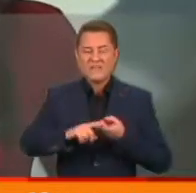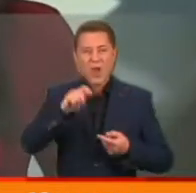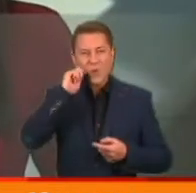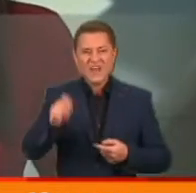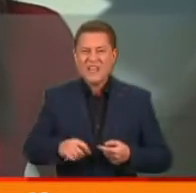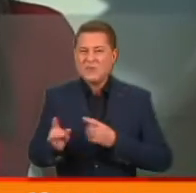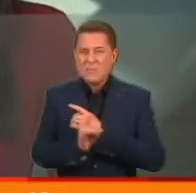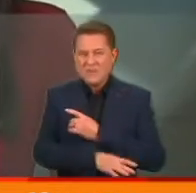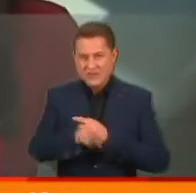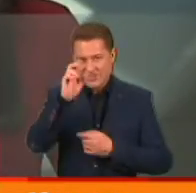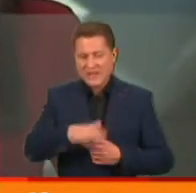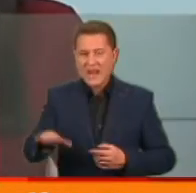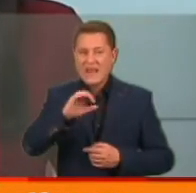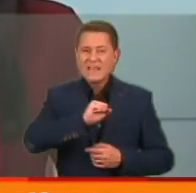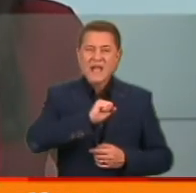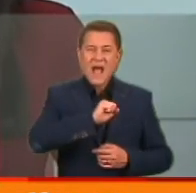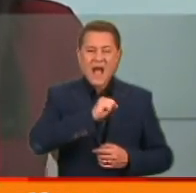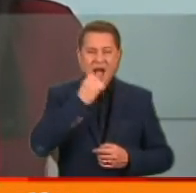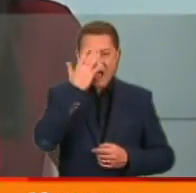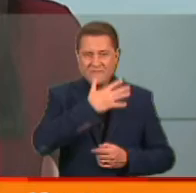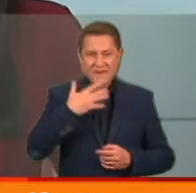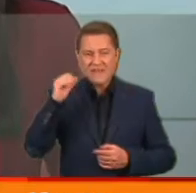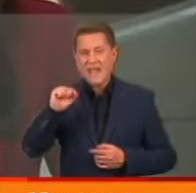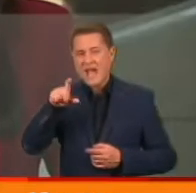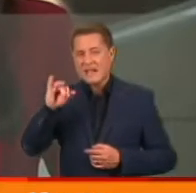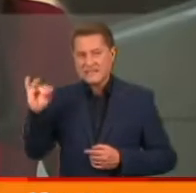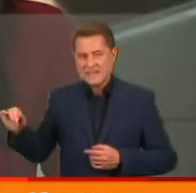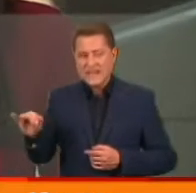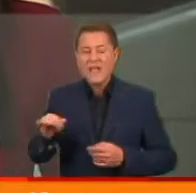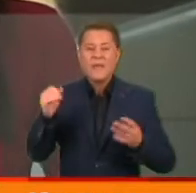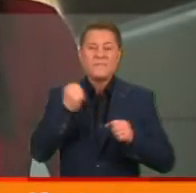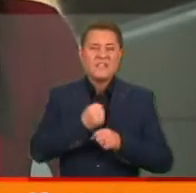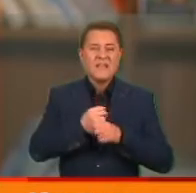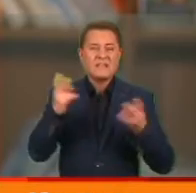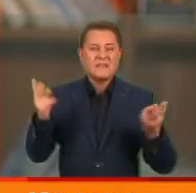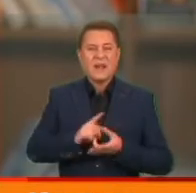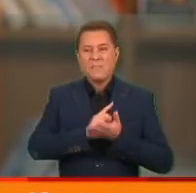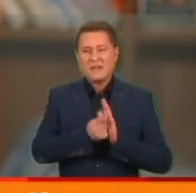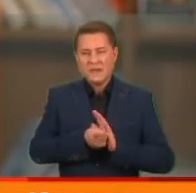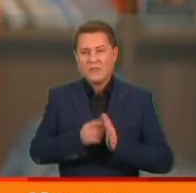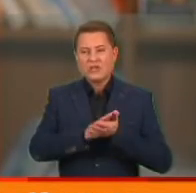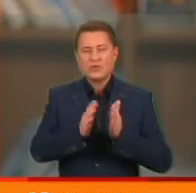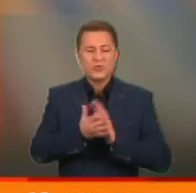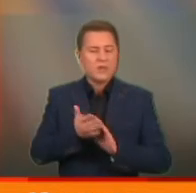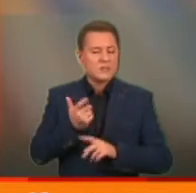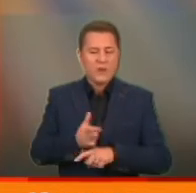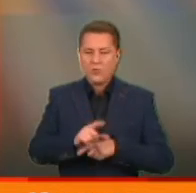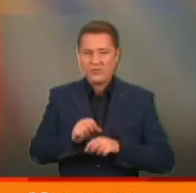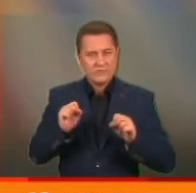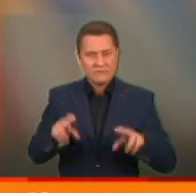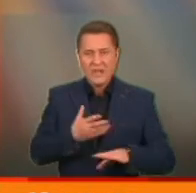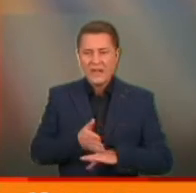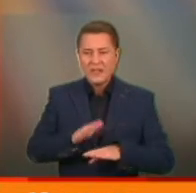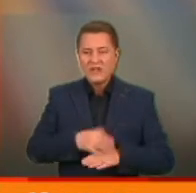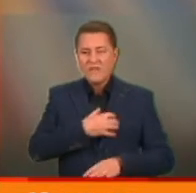найбідніших країн Африки та Азії і наполегливо порадила – діяти треба терміново. Ситуация достаточно критическая. Очень важный